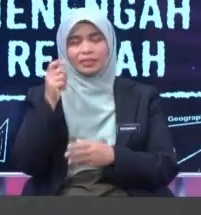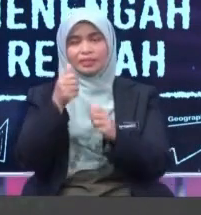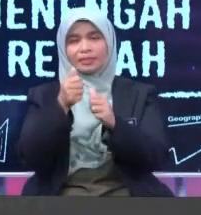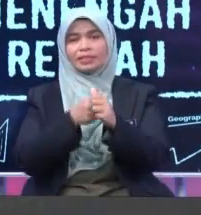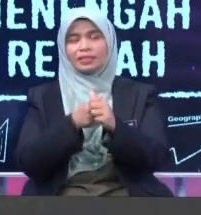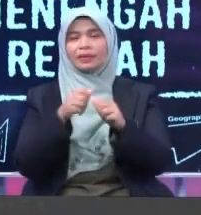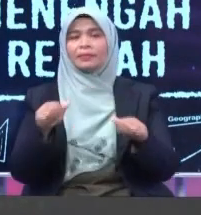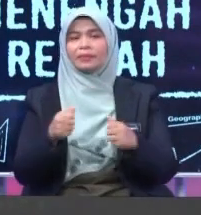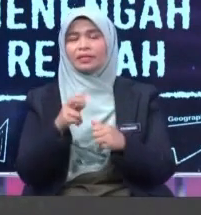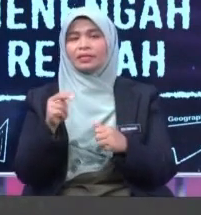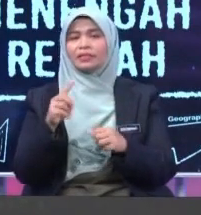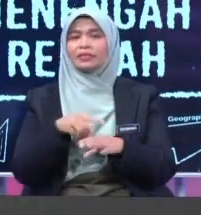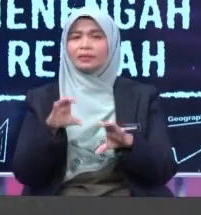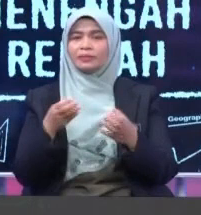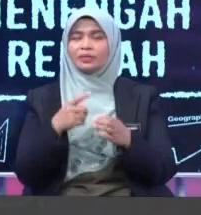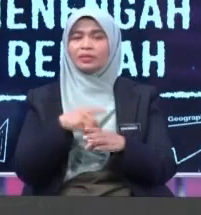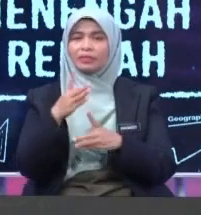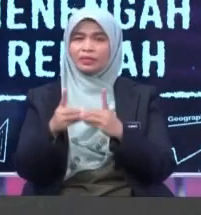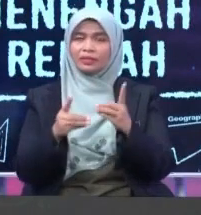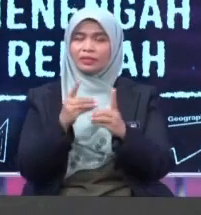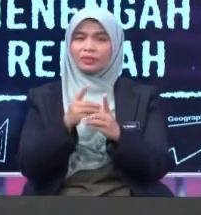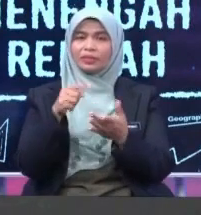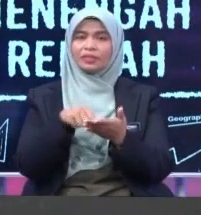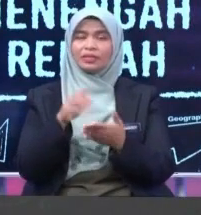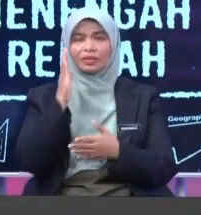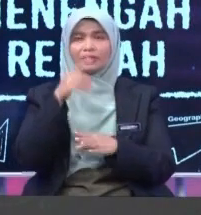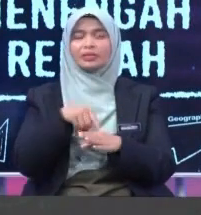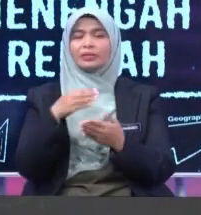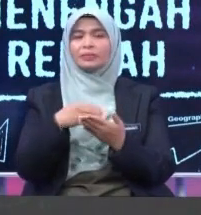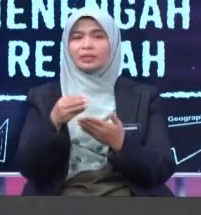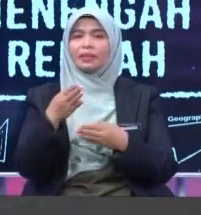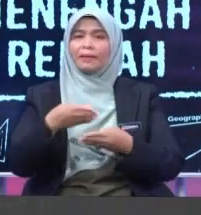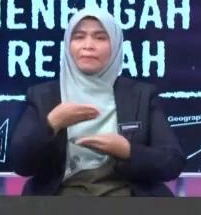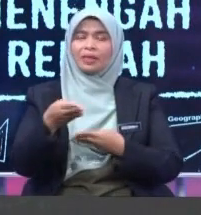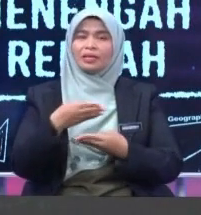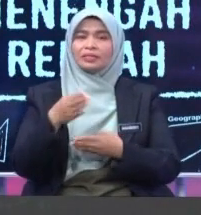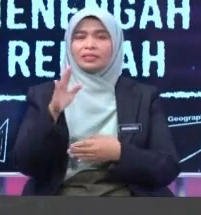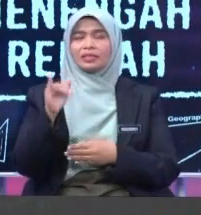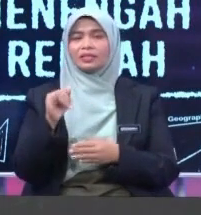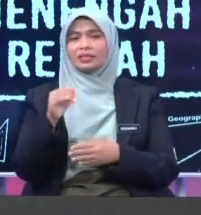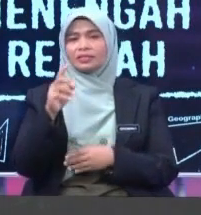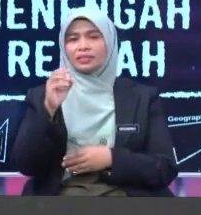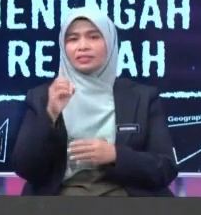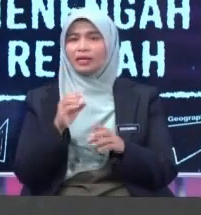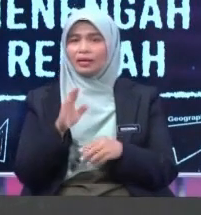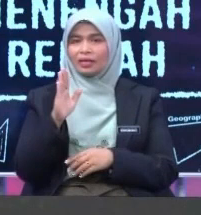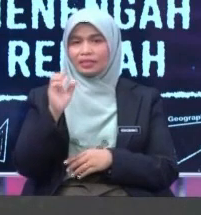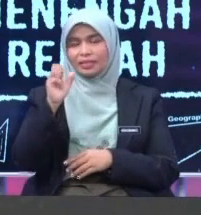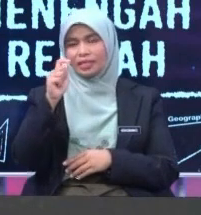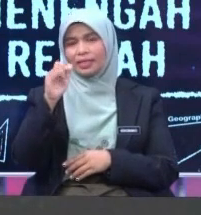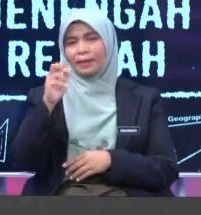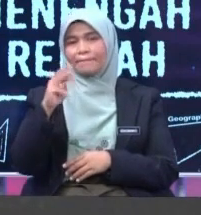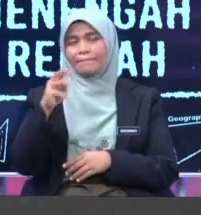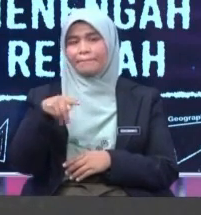setiap amalan yang kita lakukan di dunia ini akan diberikan balasan yang setimpal di akhirat kelak. Jadi,